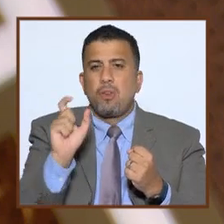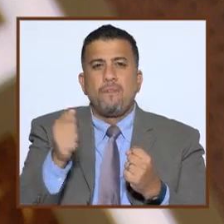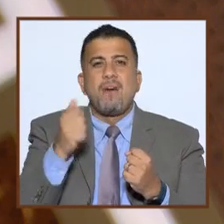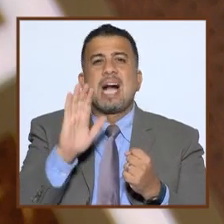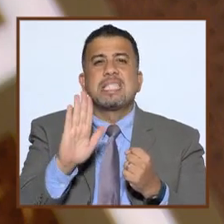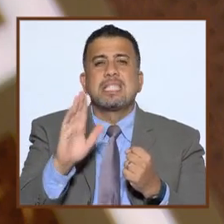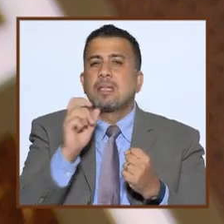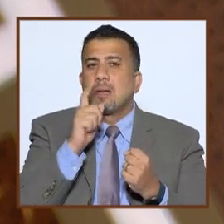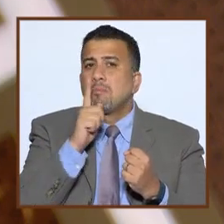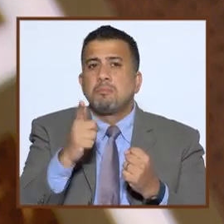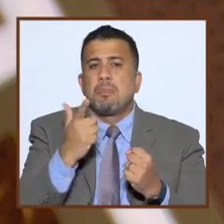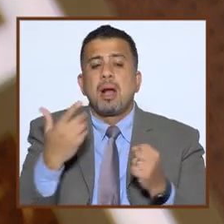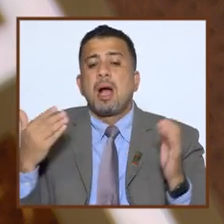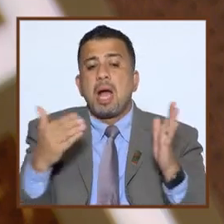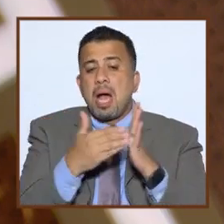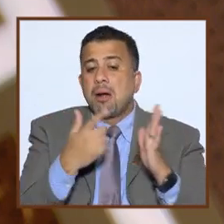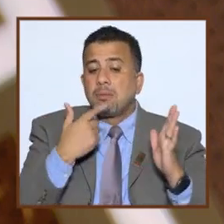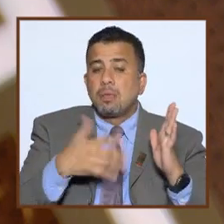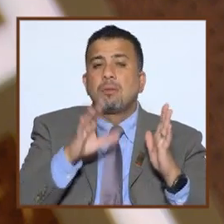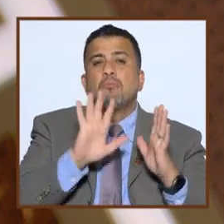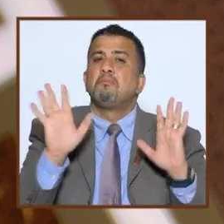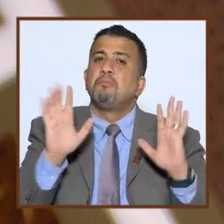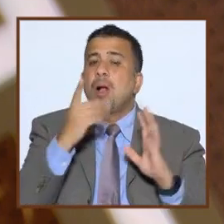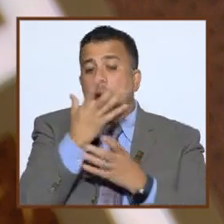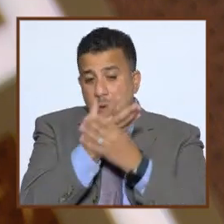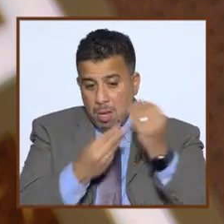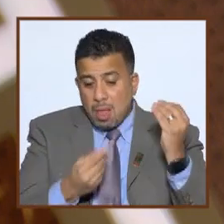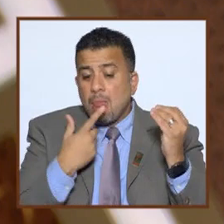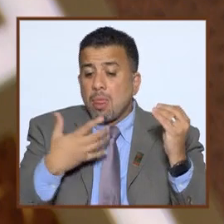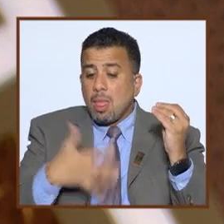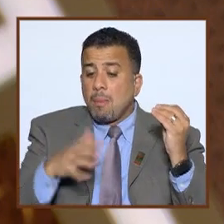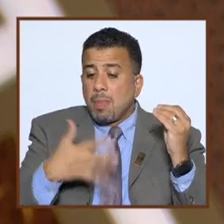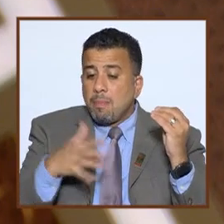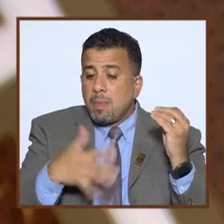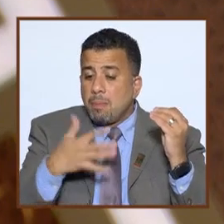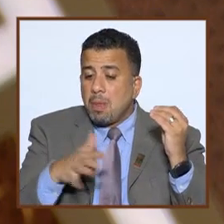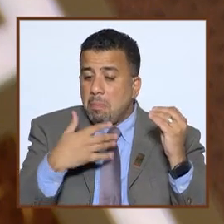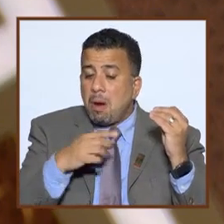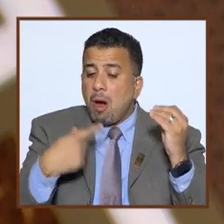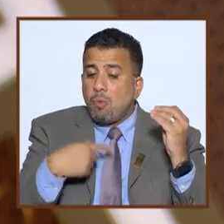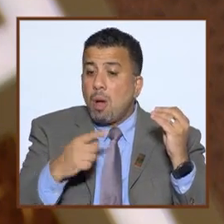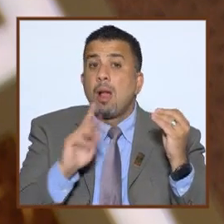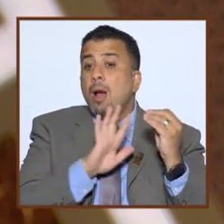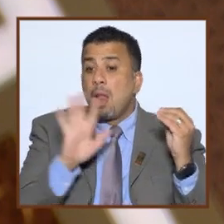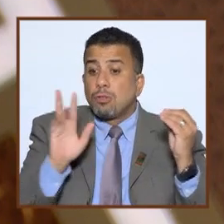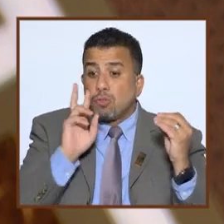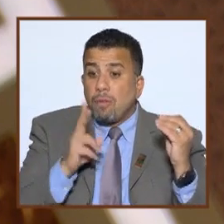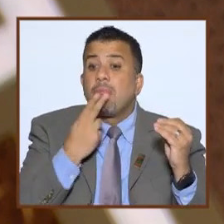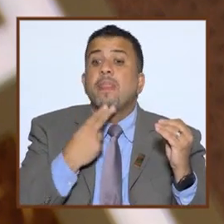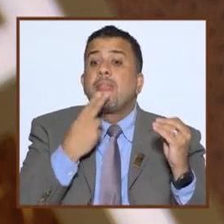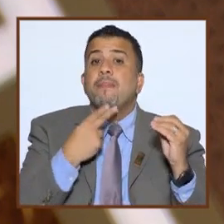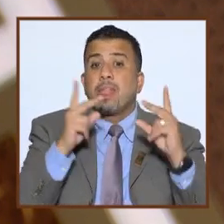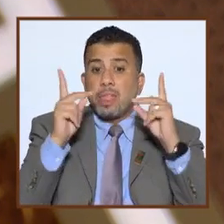لا حد لاقل له فالمراه متى ما ان رات الطهر يجب عليها ان تغتسل مباشره وان تصلي